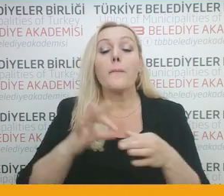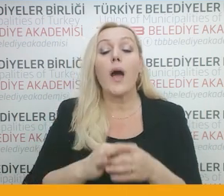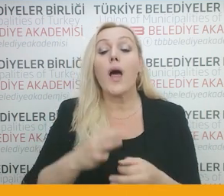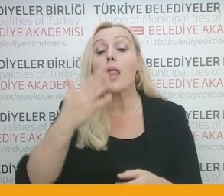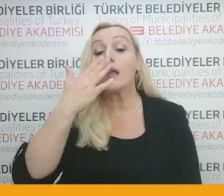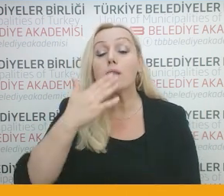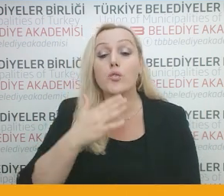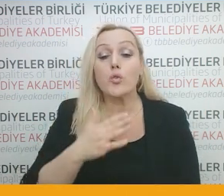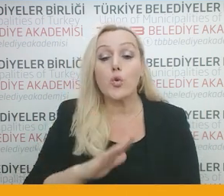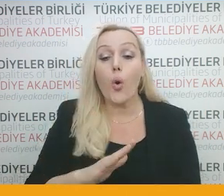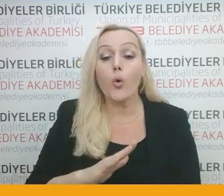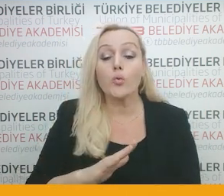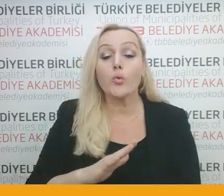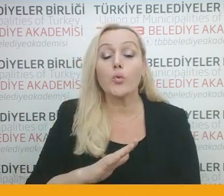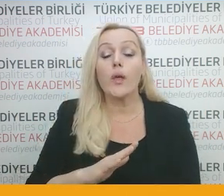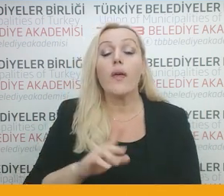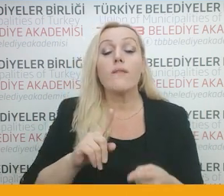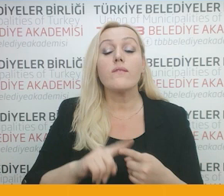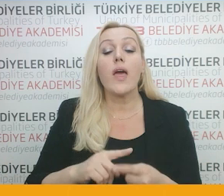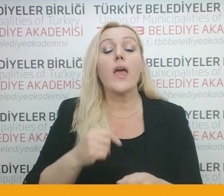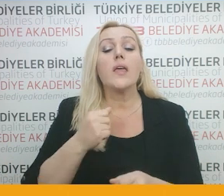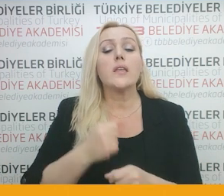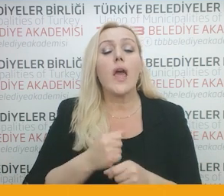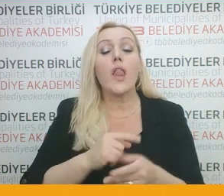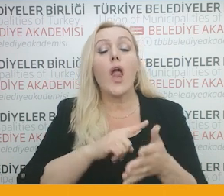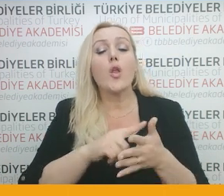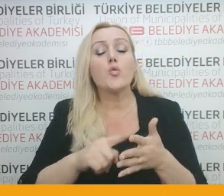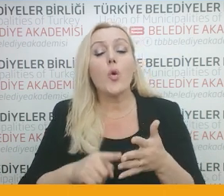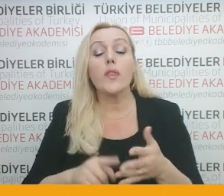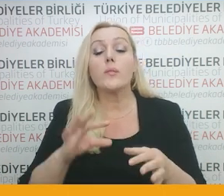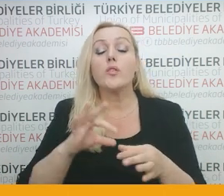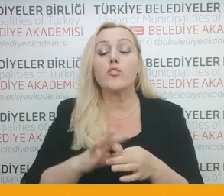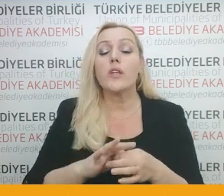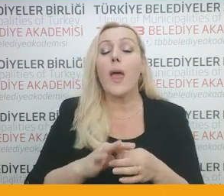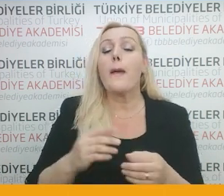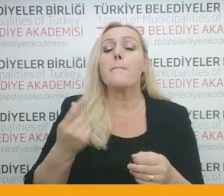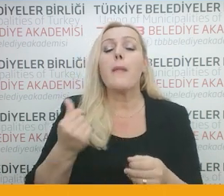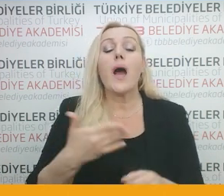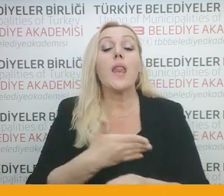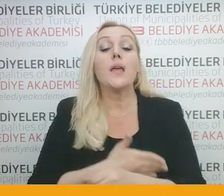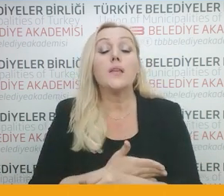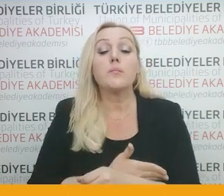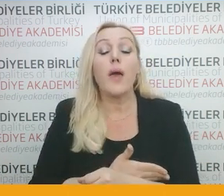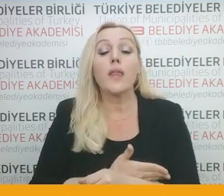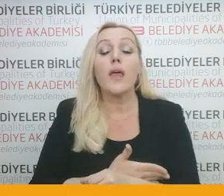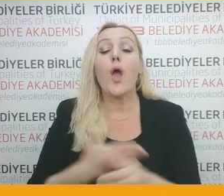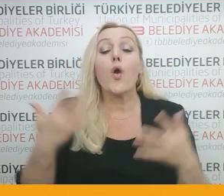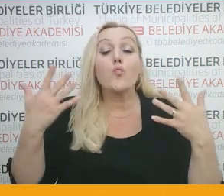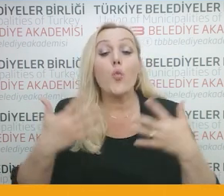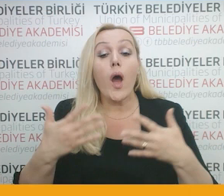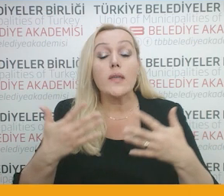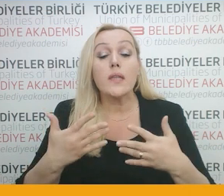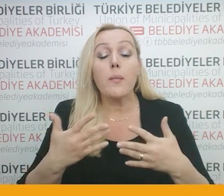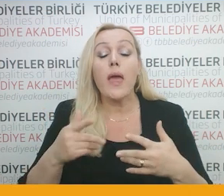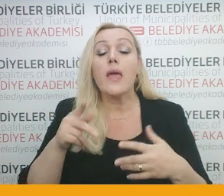etkisi yoktur. Ve yerel yönetmeler muhasebe hizmetlerini malzemetler birimi yürütür. Muhasebe yetkisi de bu birime bağlı olarak